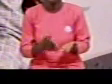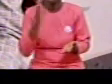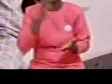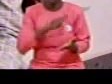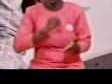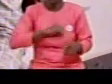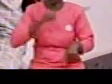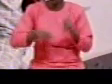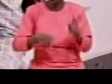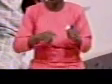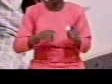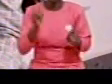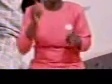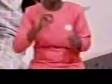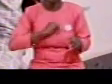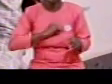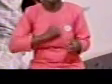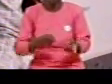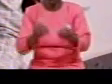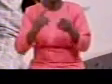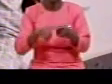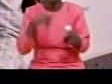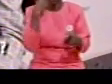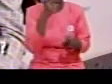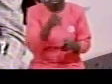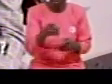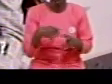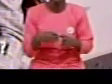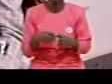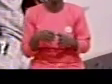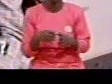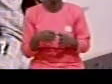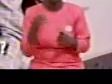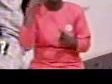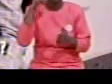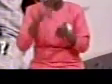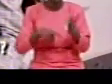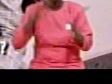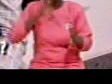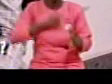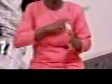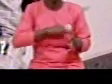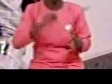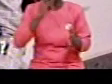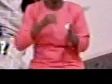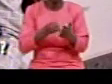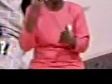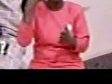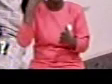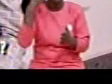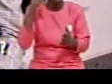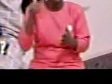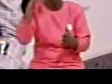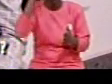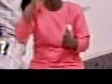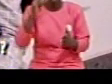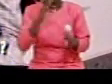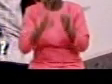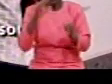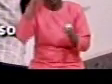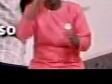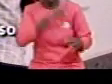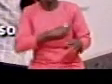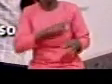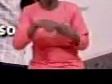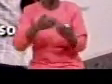لك وبقول لك ماذا ينتفع الانسان لو ربح العالم كله واخيرا خسر نفسه او